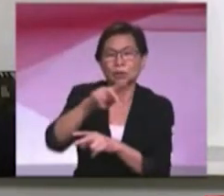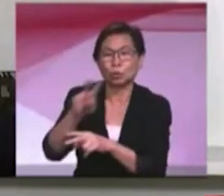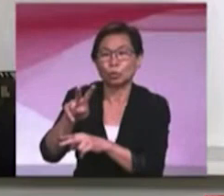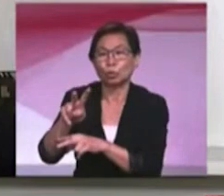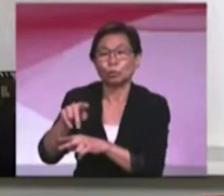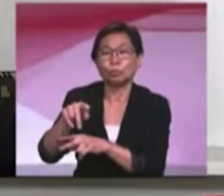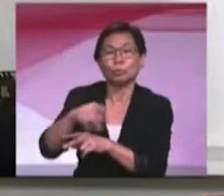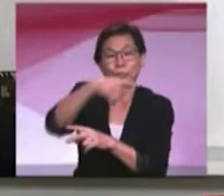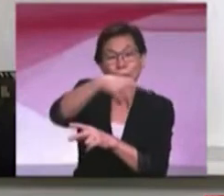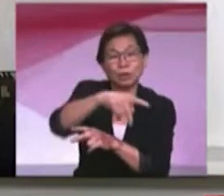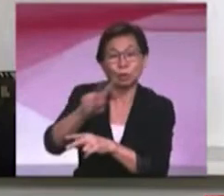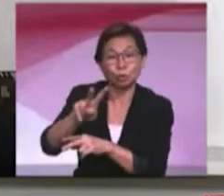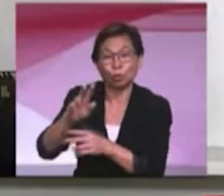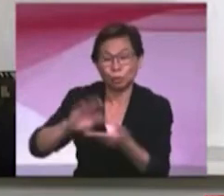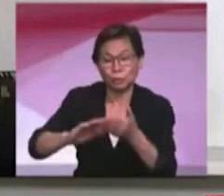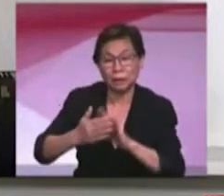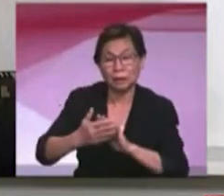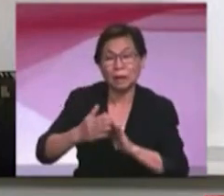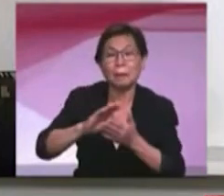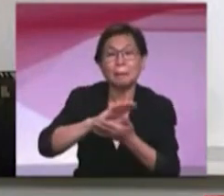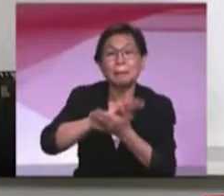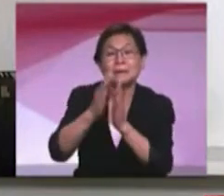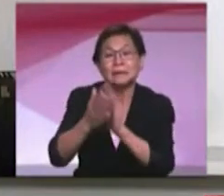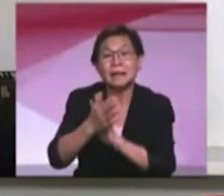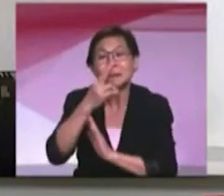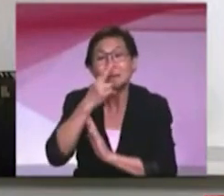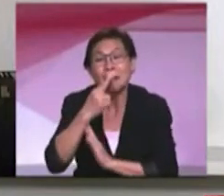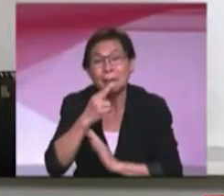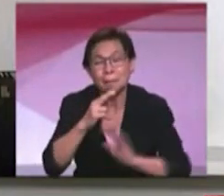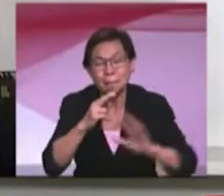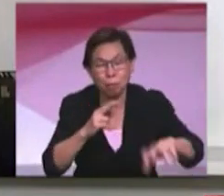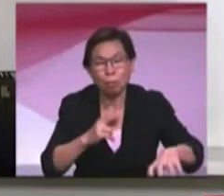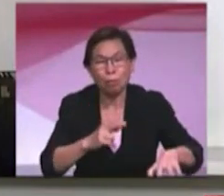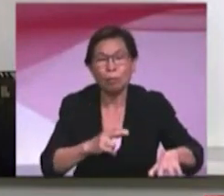Persin telah menjadi zon merah iaitu